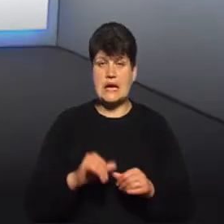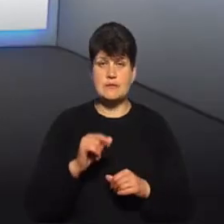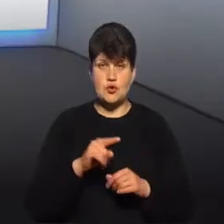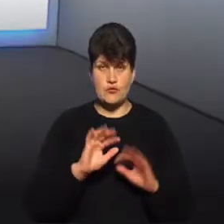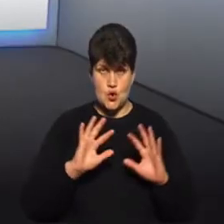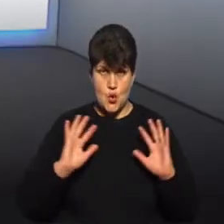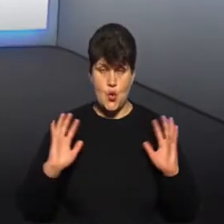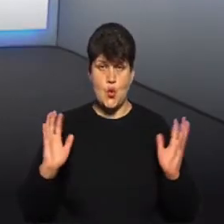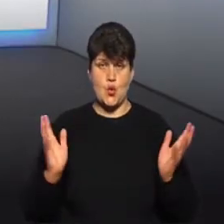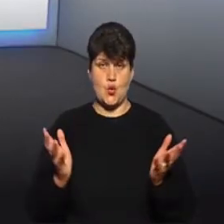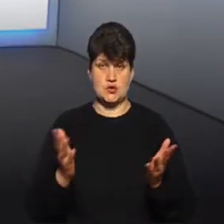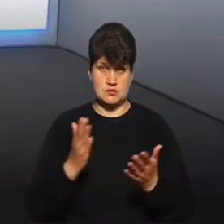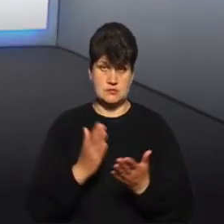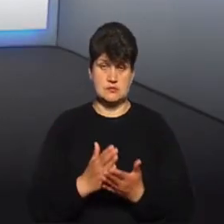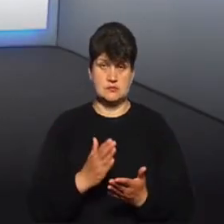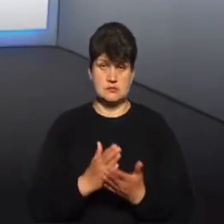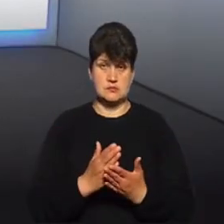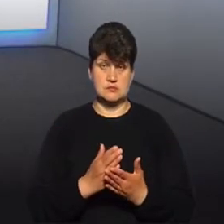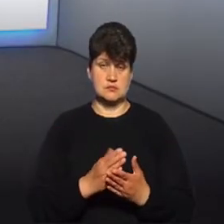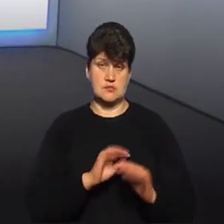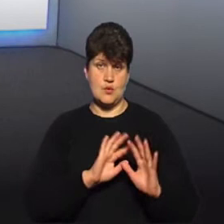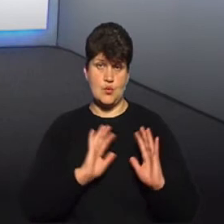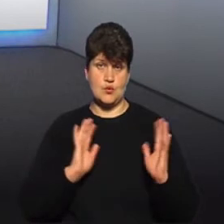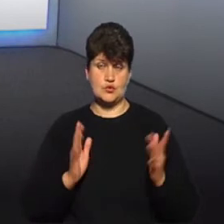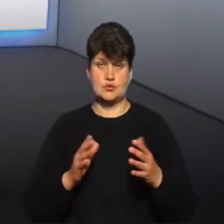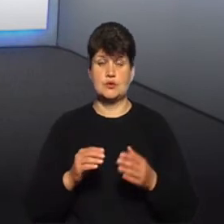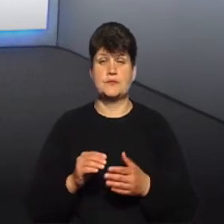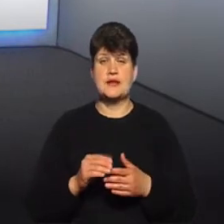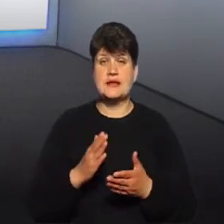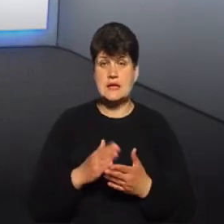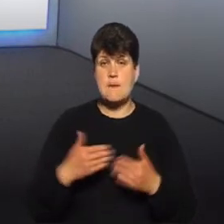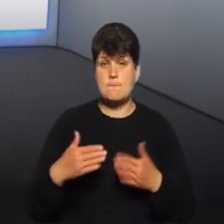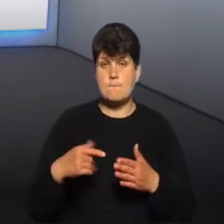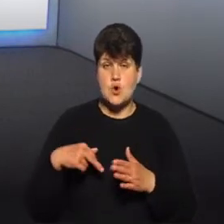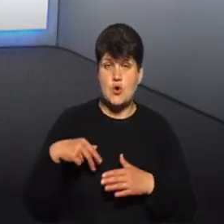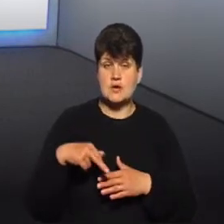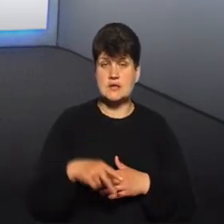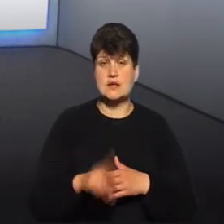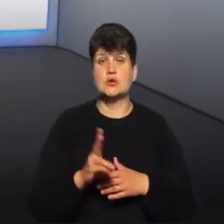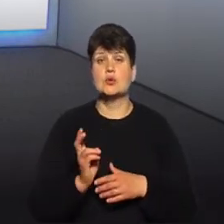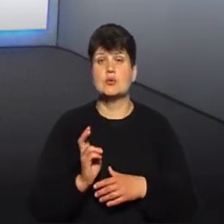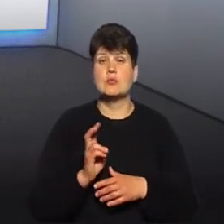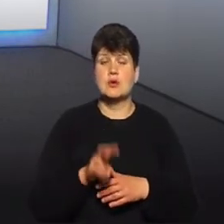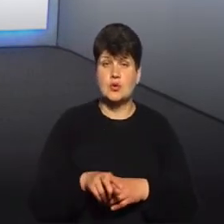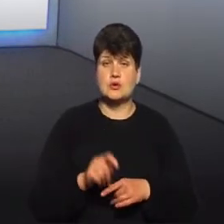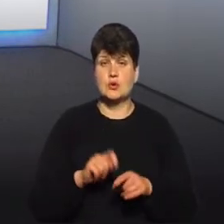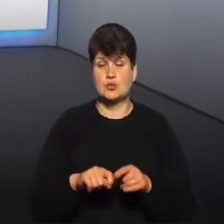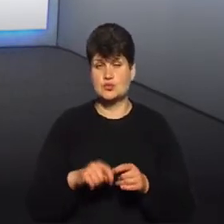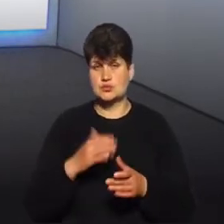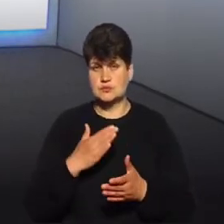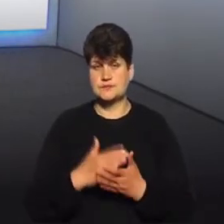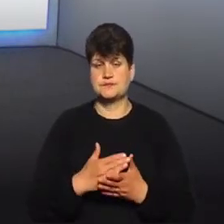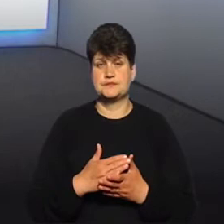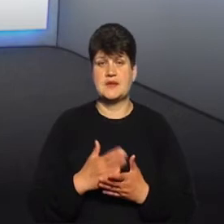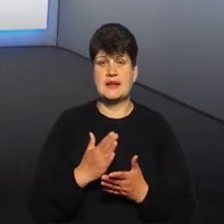воно огороджене. Настільки огороджене, це перше, що журналістів навіть є прохідна, де здійснюється контроль, хто відвідує це сміттєзвалище. Угу. Так? Є людина,